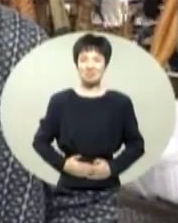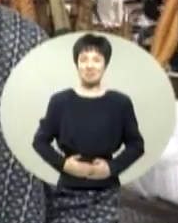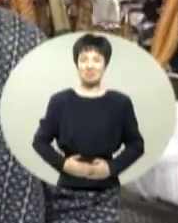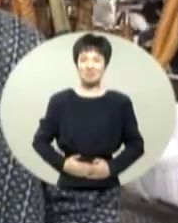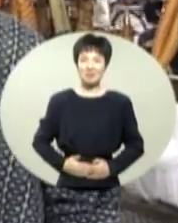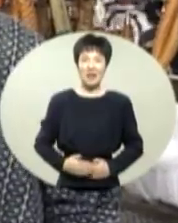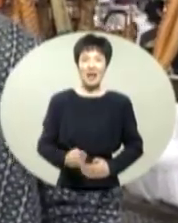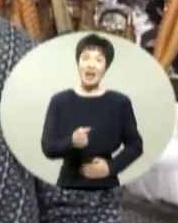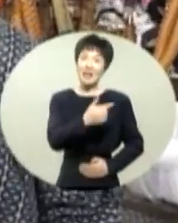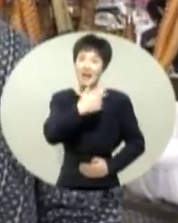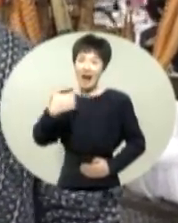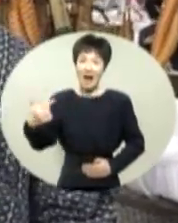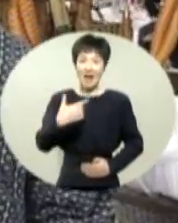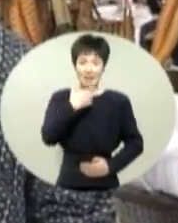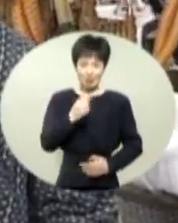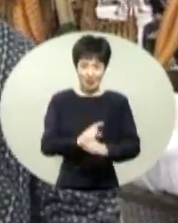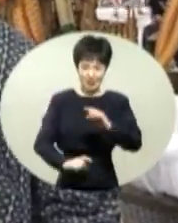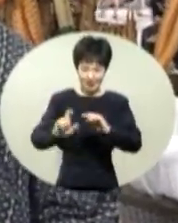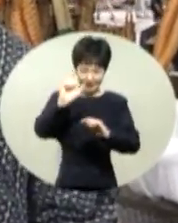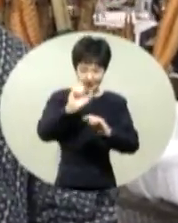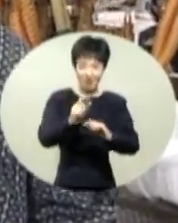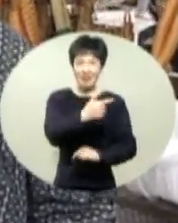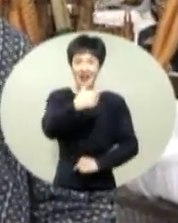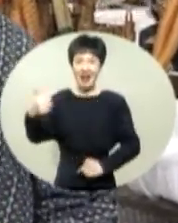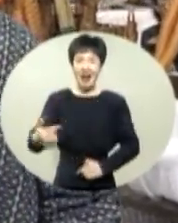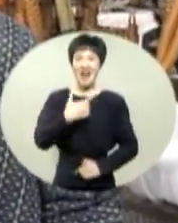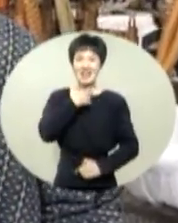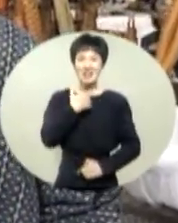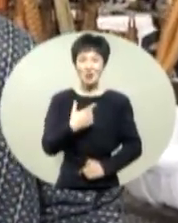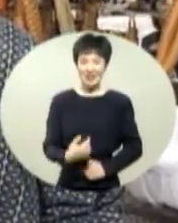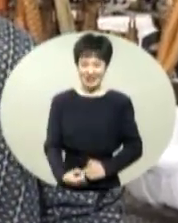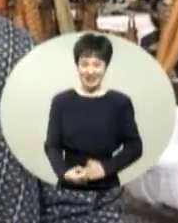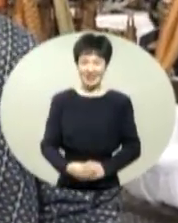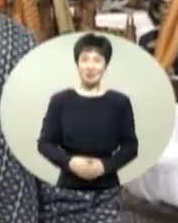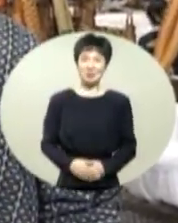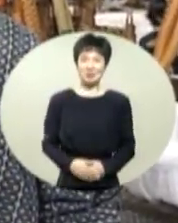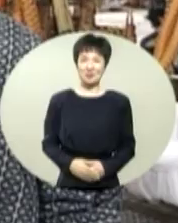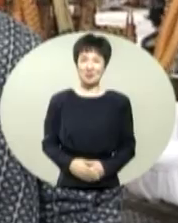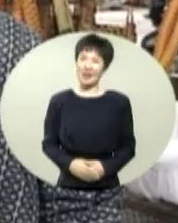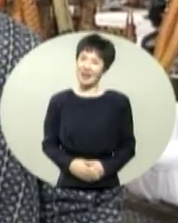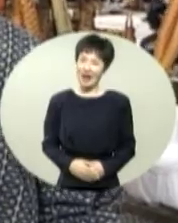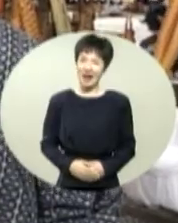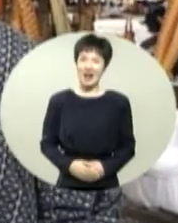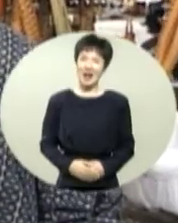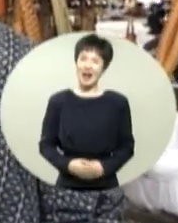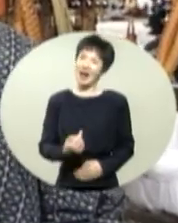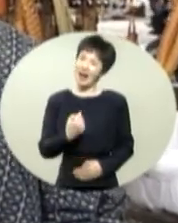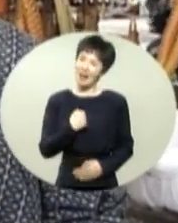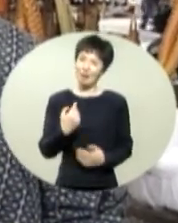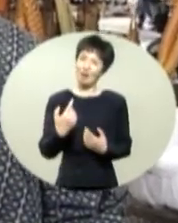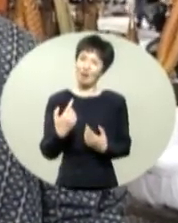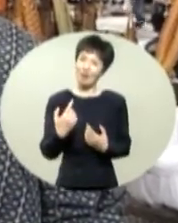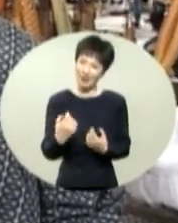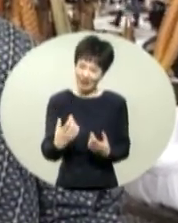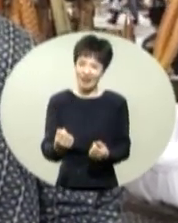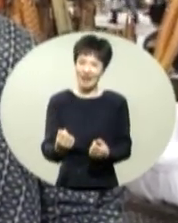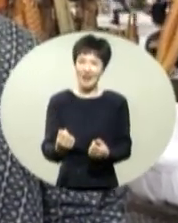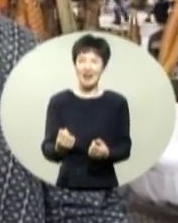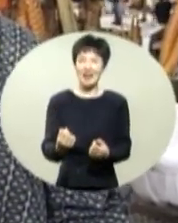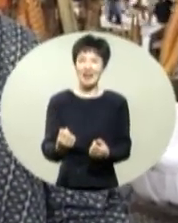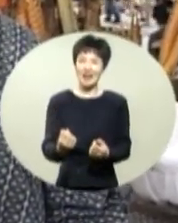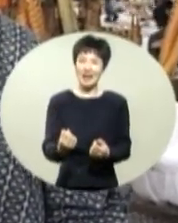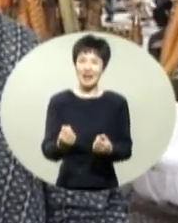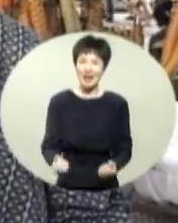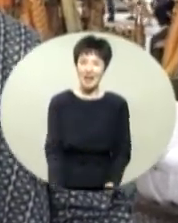もう大好きな、大好き。 祭りのどこが好きですか？ いや、あのね、やっぱり一年中